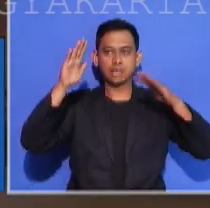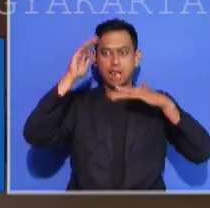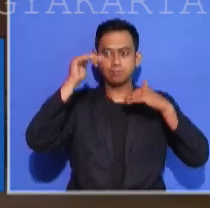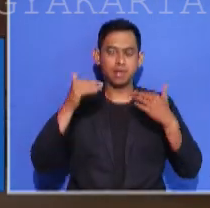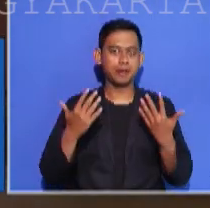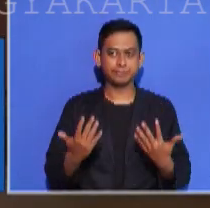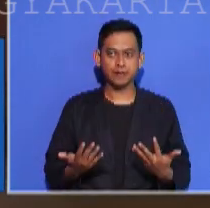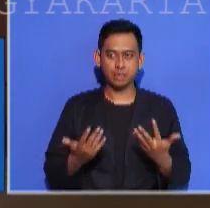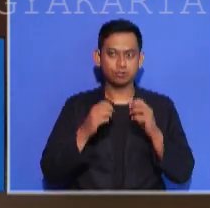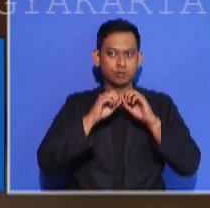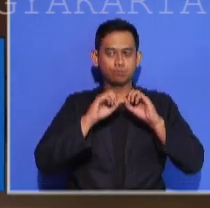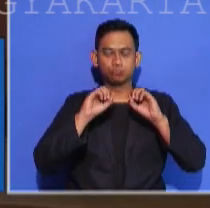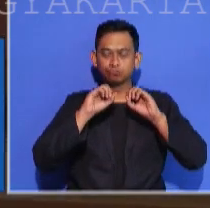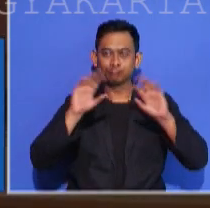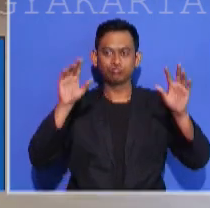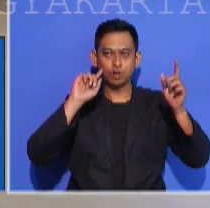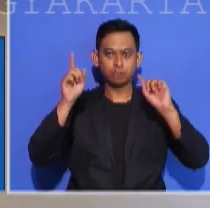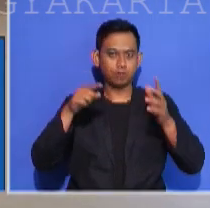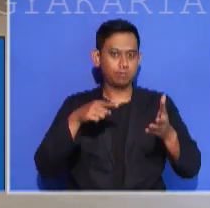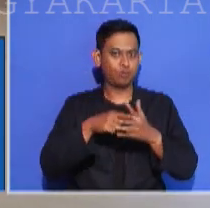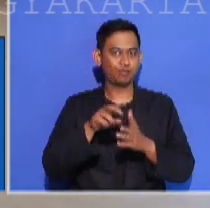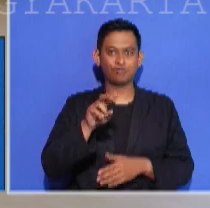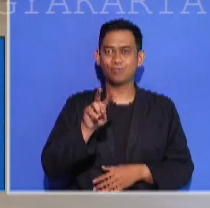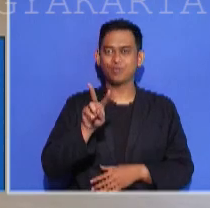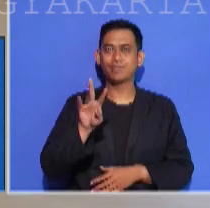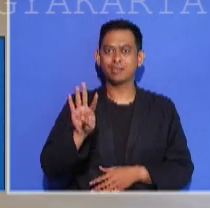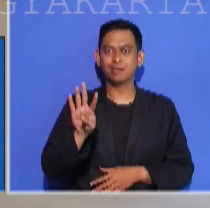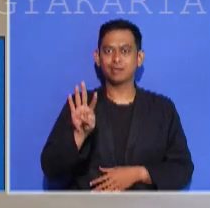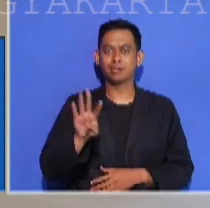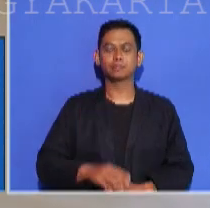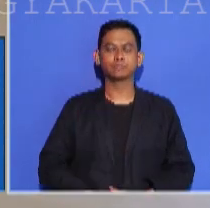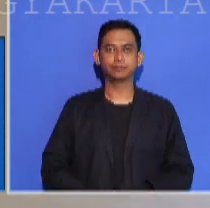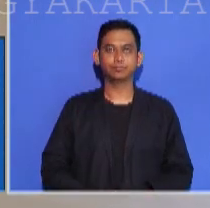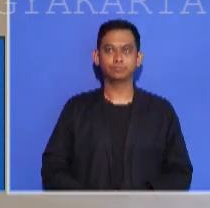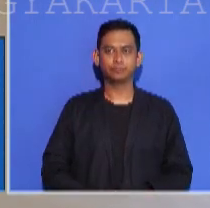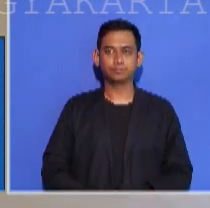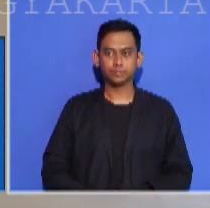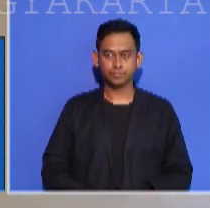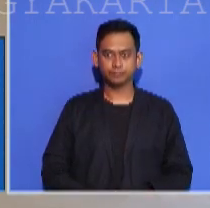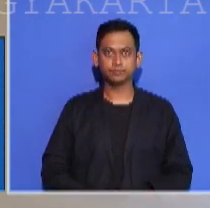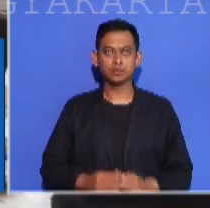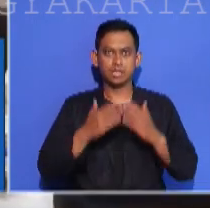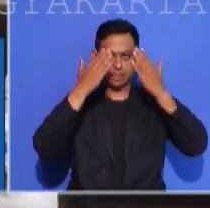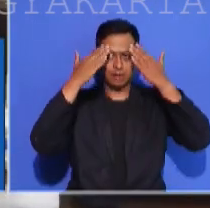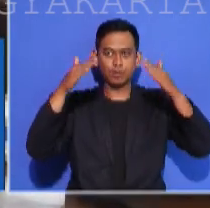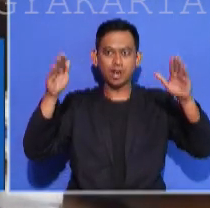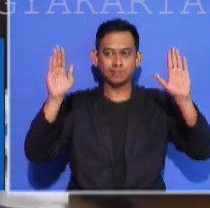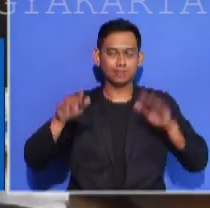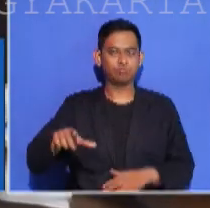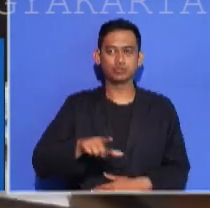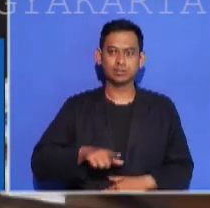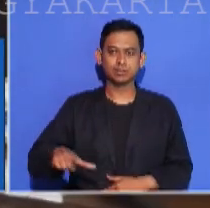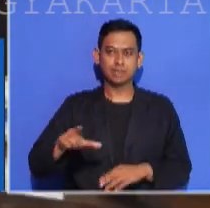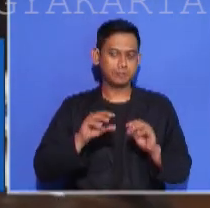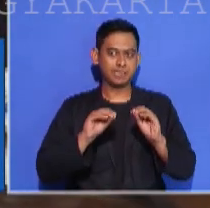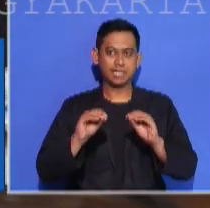meningkatkan kesadaran politik di Pilkada 2024. Untuk sekolah demokrasi dilaksanakan di tingkat kemantren dengan pendidikan